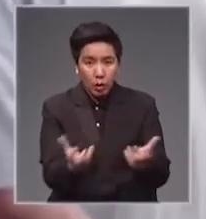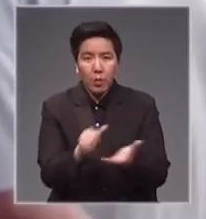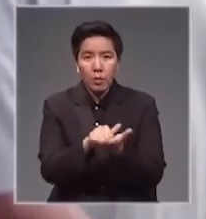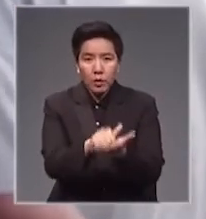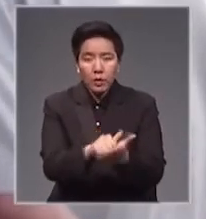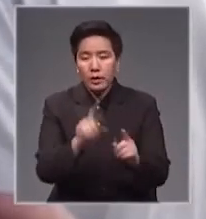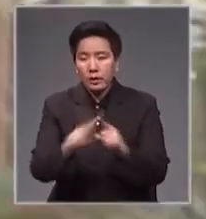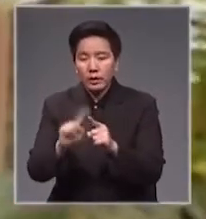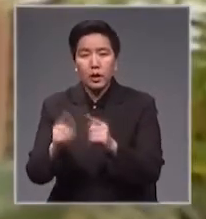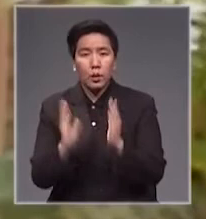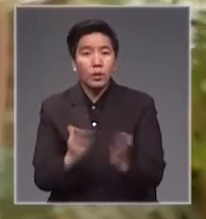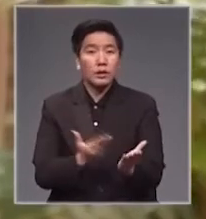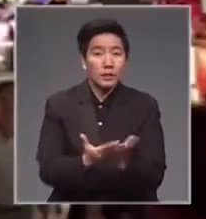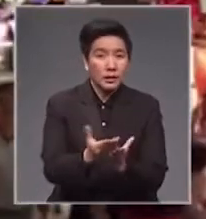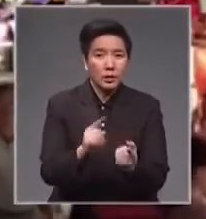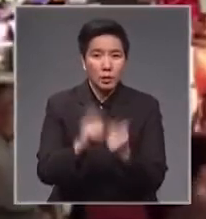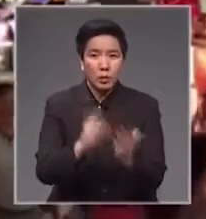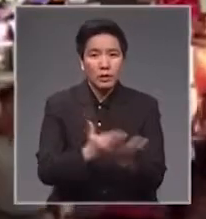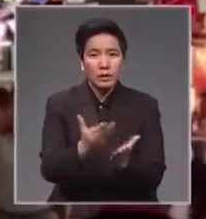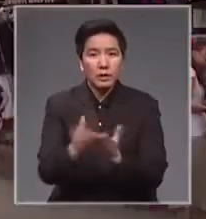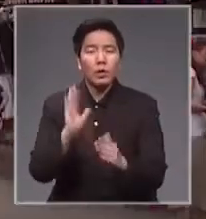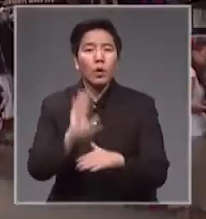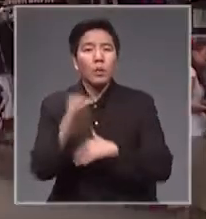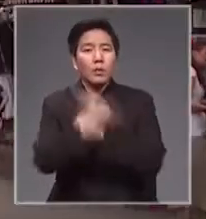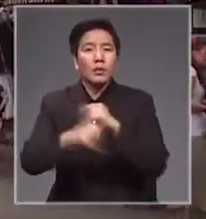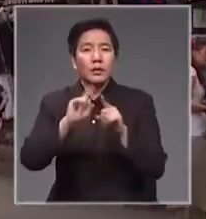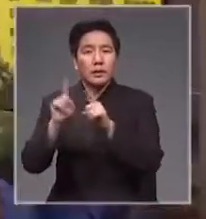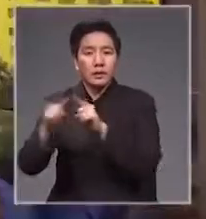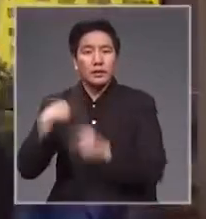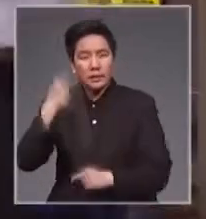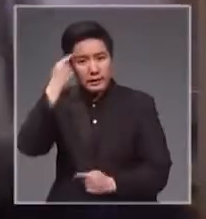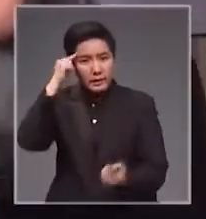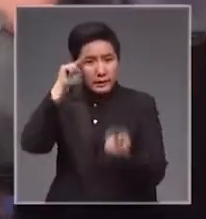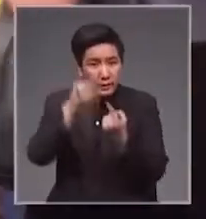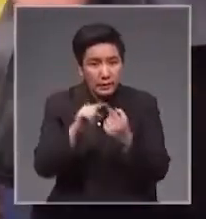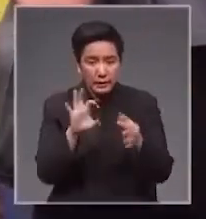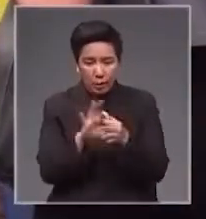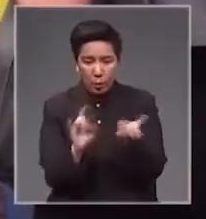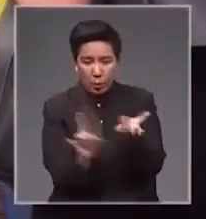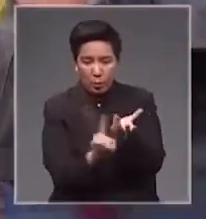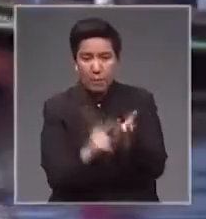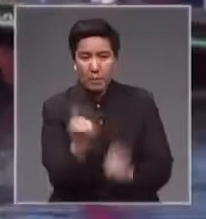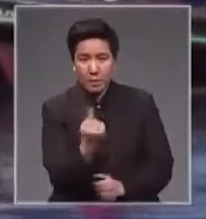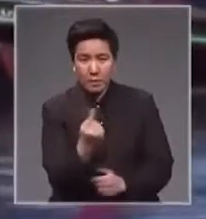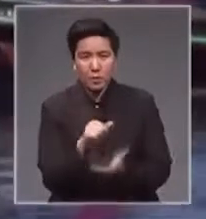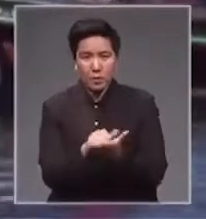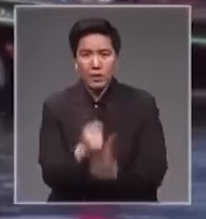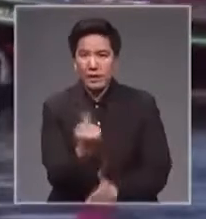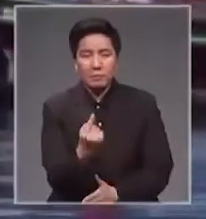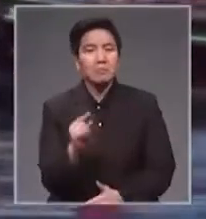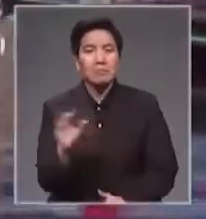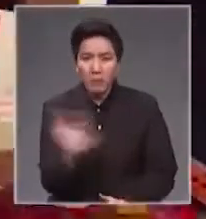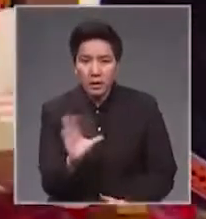ของผู้บริโภคนั้นโดยเฉพาะผู้บริโภคในประเทศตะวันตกไม่ได้คำนึงถึงแต่เพียงคุณภาพของสินค้าหรือบริการเท่านั้นแต่